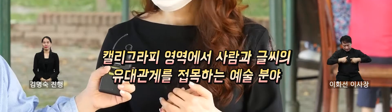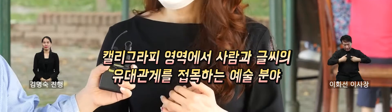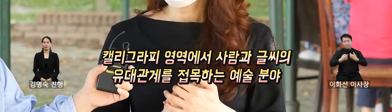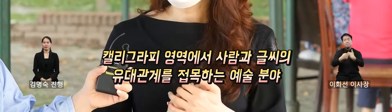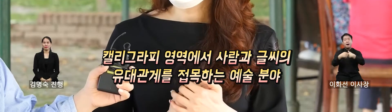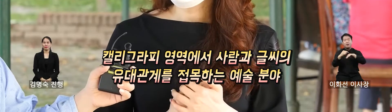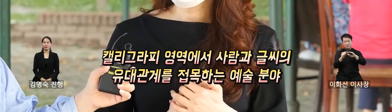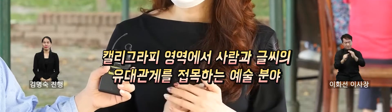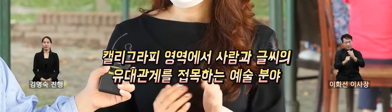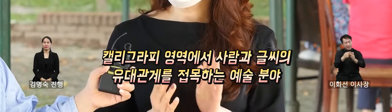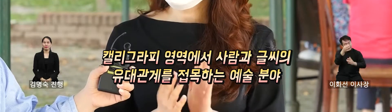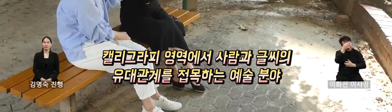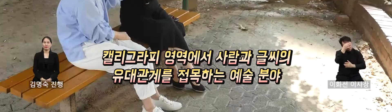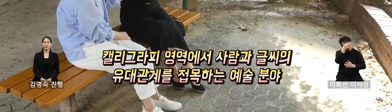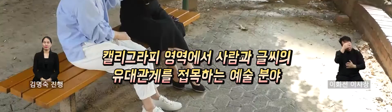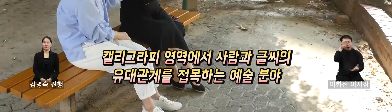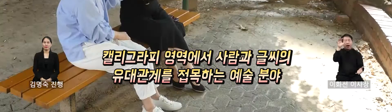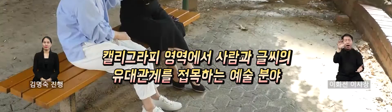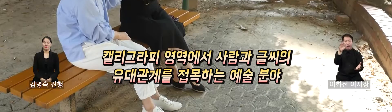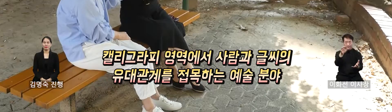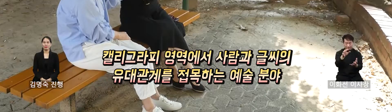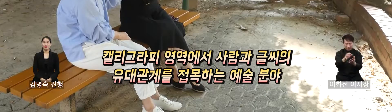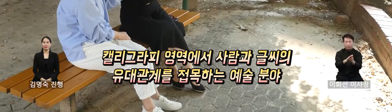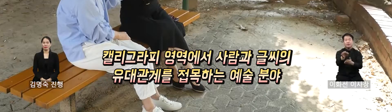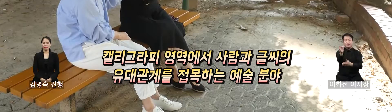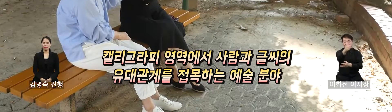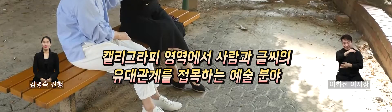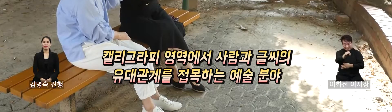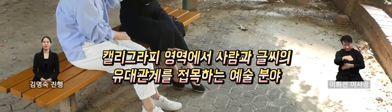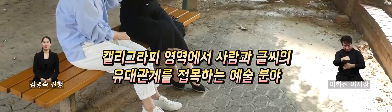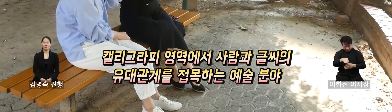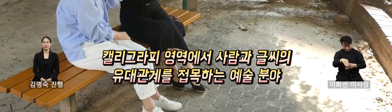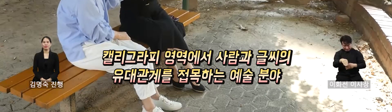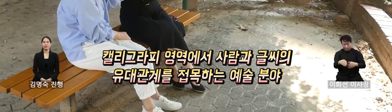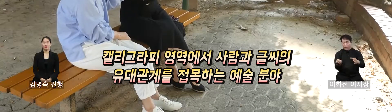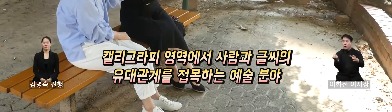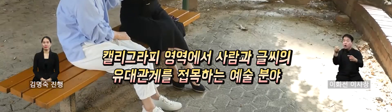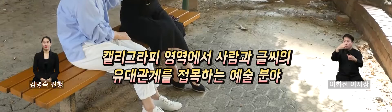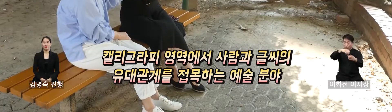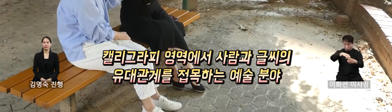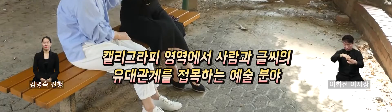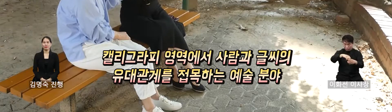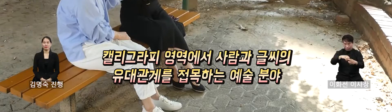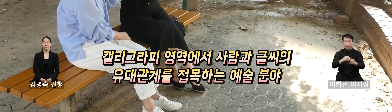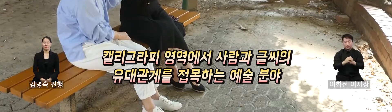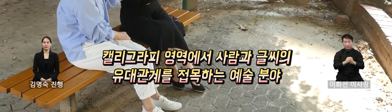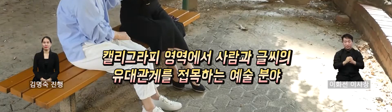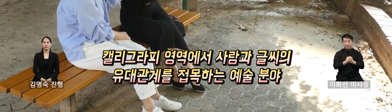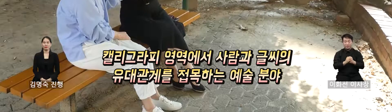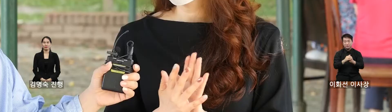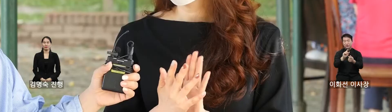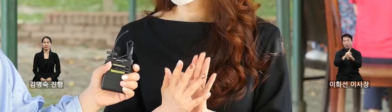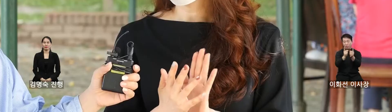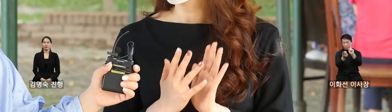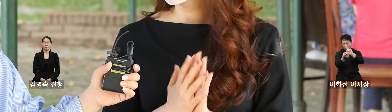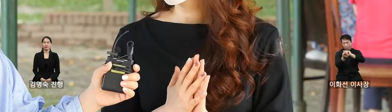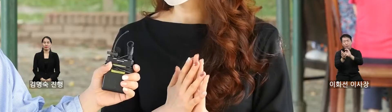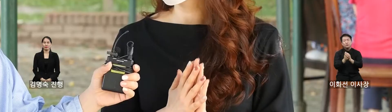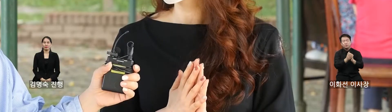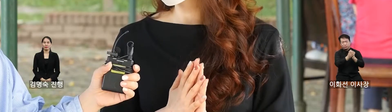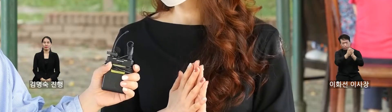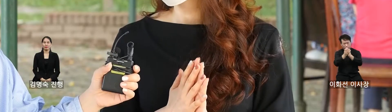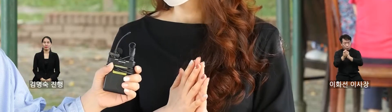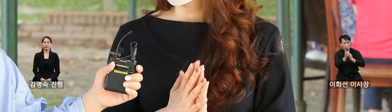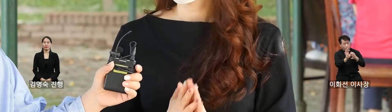기술, 이런 부분들이 합쳐져서 글씨와 접목을 시킨 어떤 유대관계를